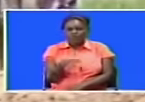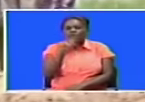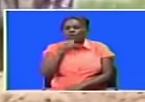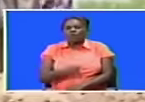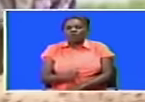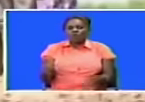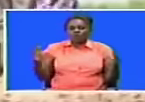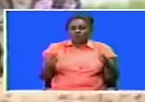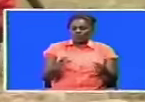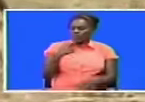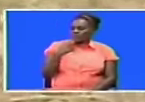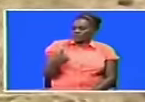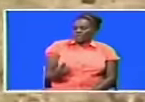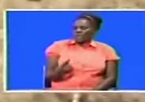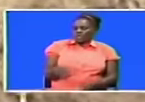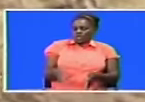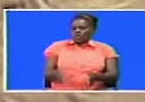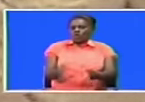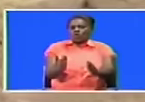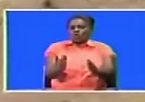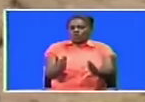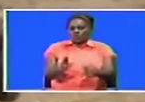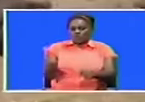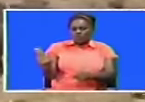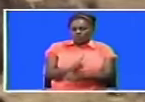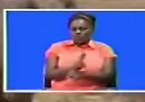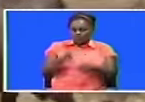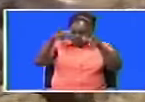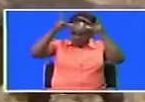kijiji wada KUbarabarahii